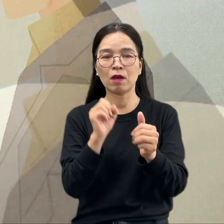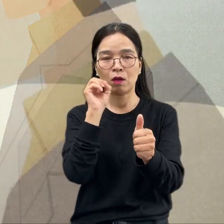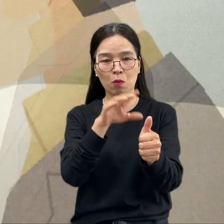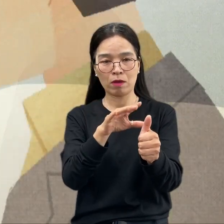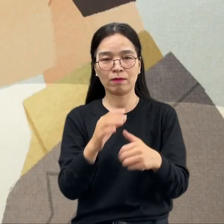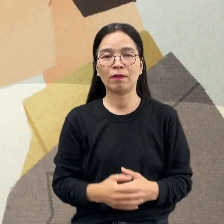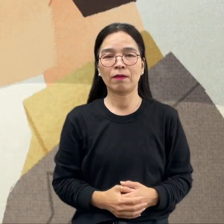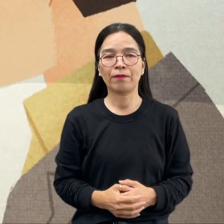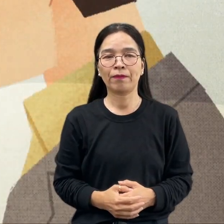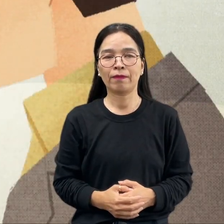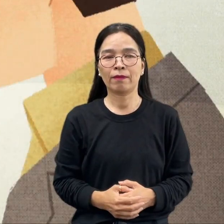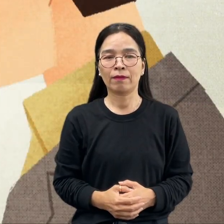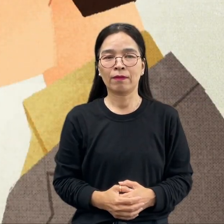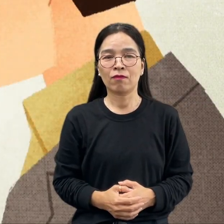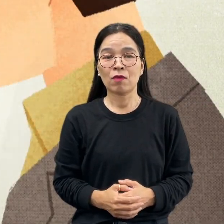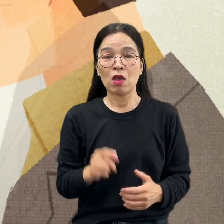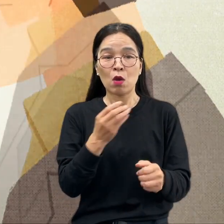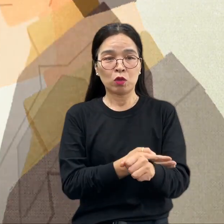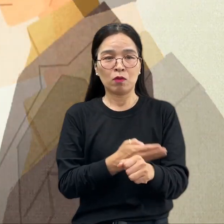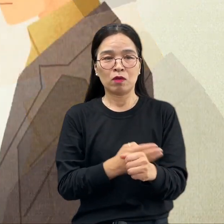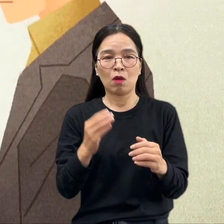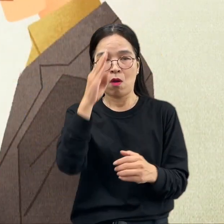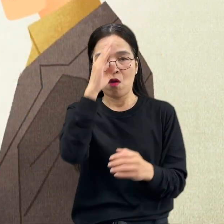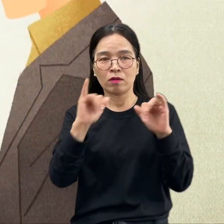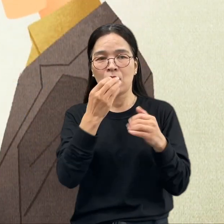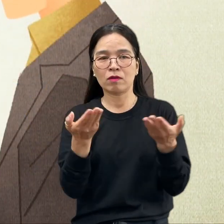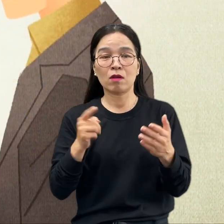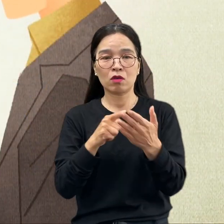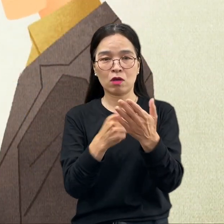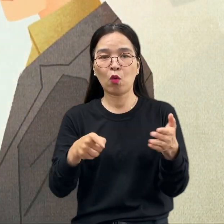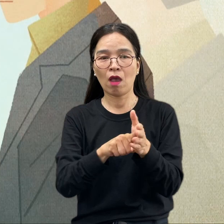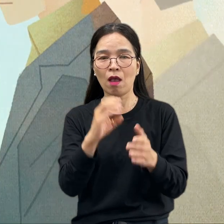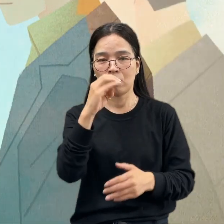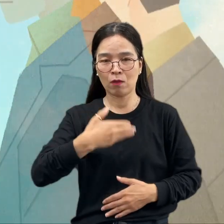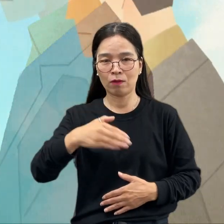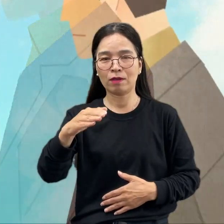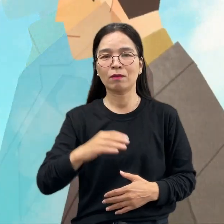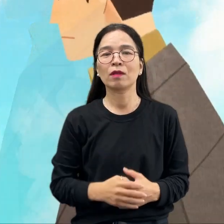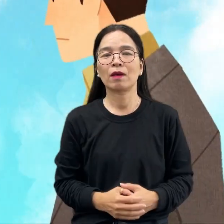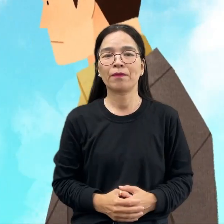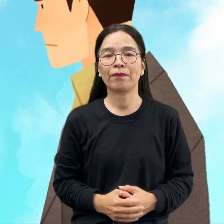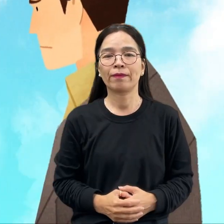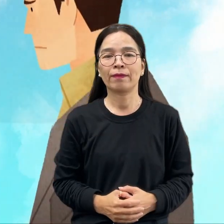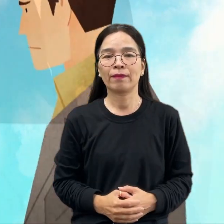성당에 신청하라고 했습니다. 이에 요셉 씨는 병자성사를 신청하러 성당으로